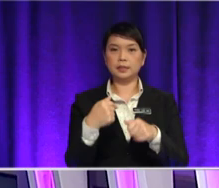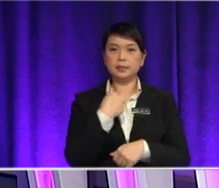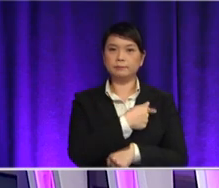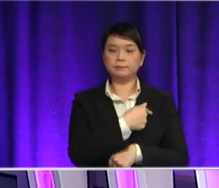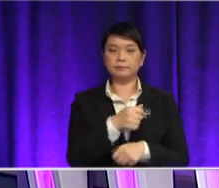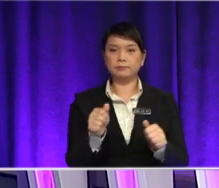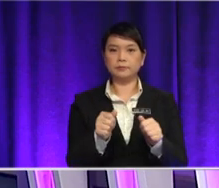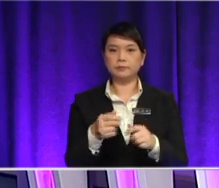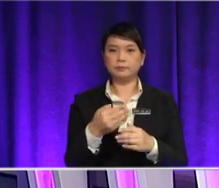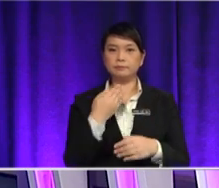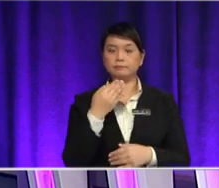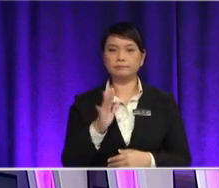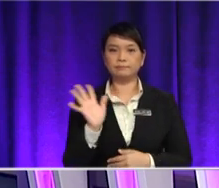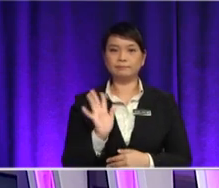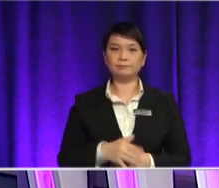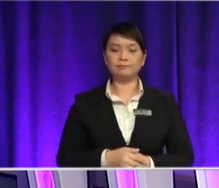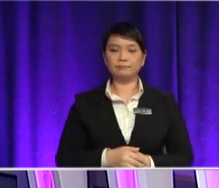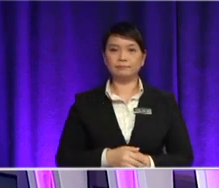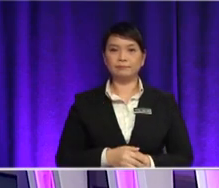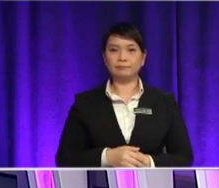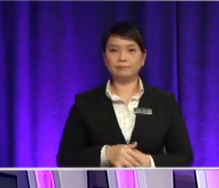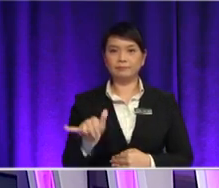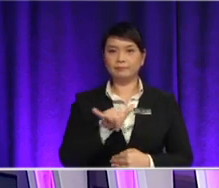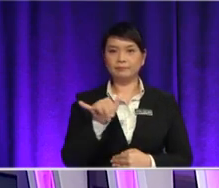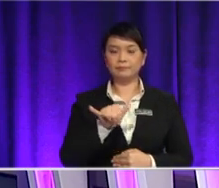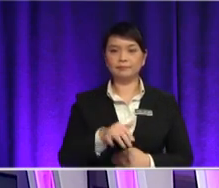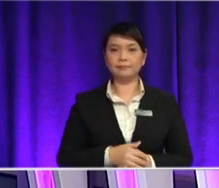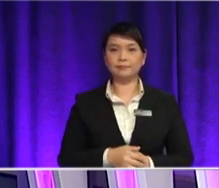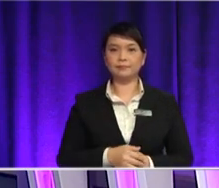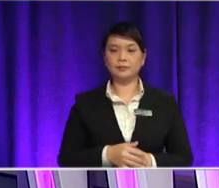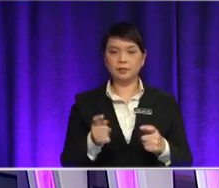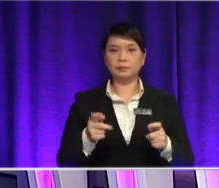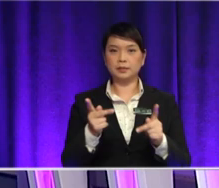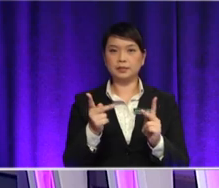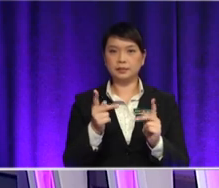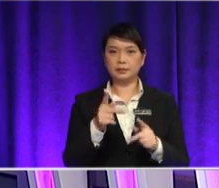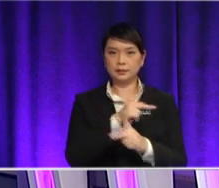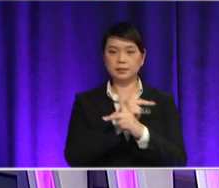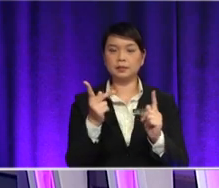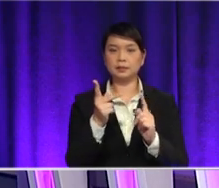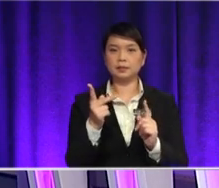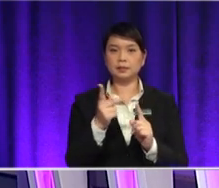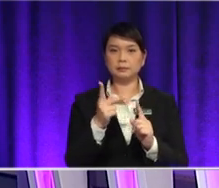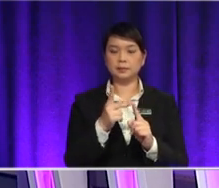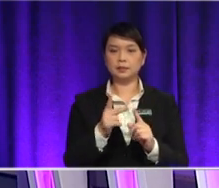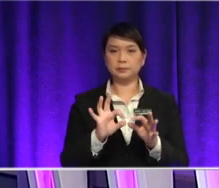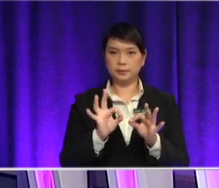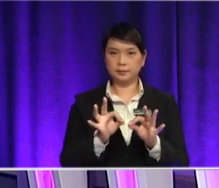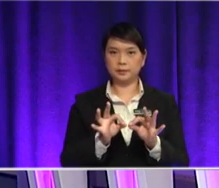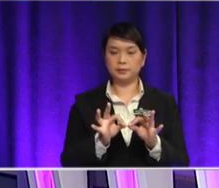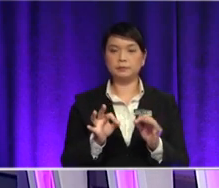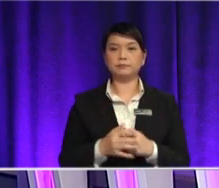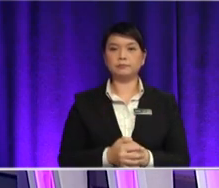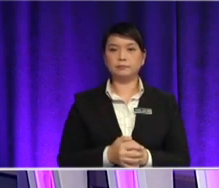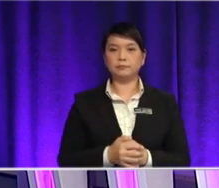juru bahasa isyarat kita hari ini, iaitu Cikgu Kulina dari SMK Sultan Abdul Samad Petaling Jaya, Selangor. Terima kasih murid-murid di